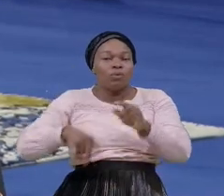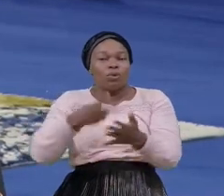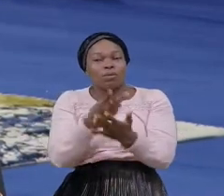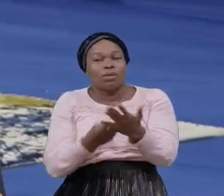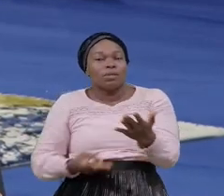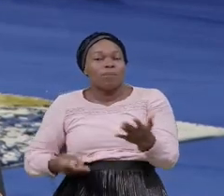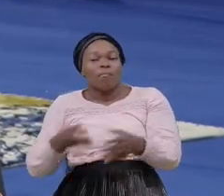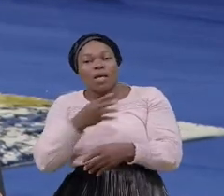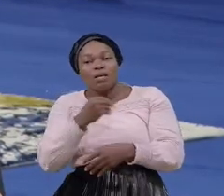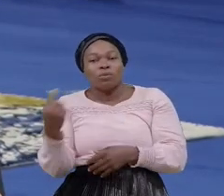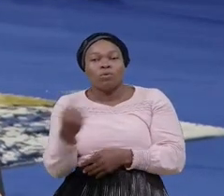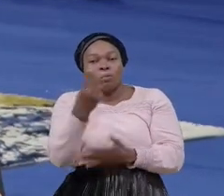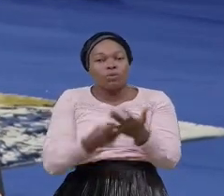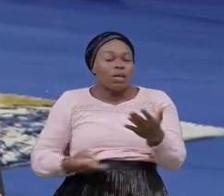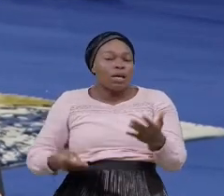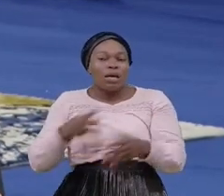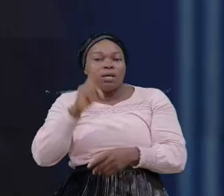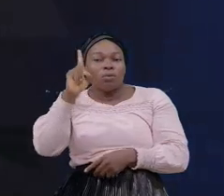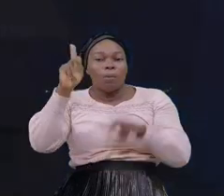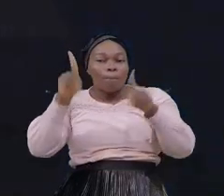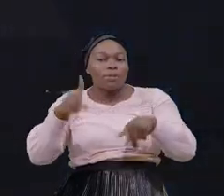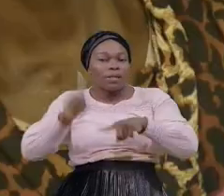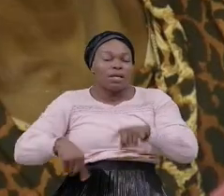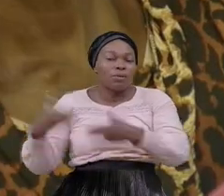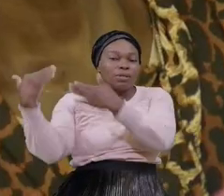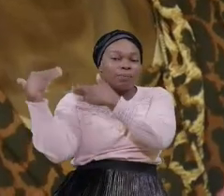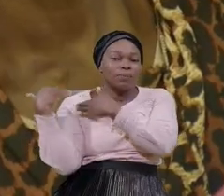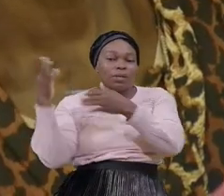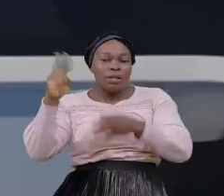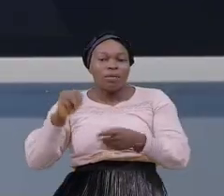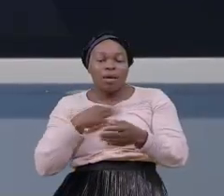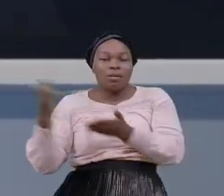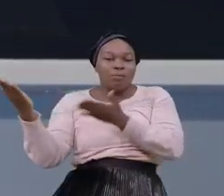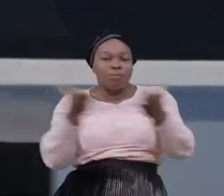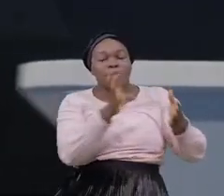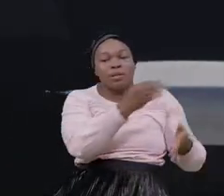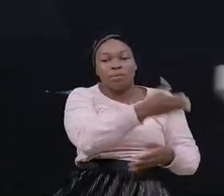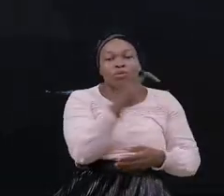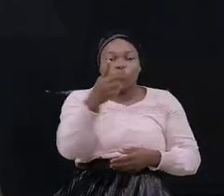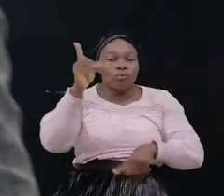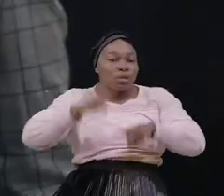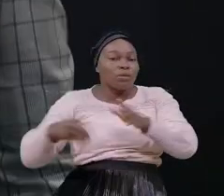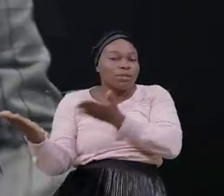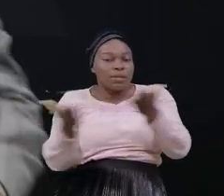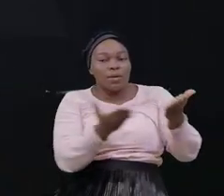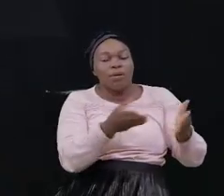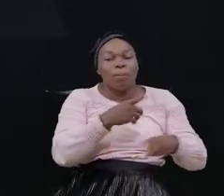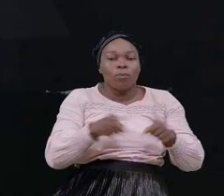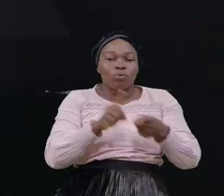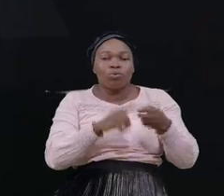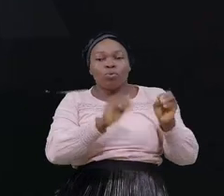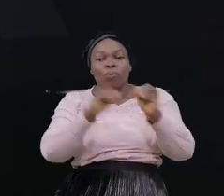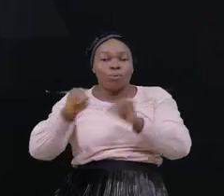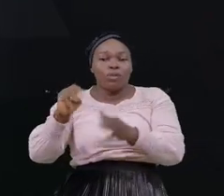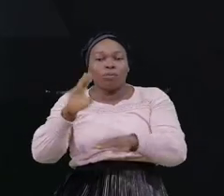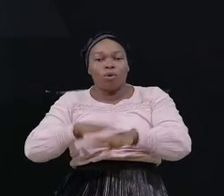courber. Une seule personne ne pouvait aider, deux personnes ne pouvaient pas aider. Donc, il faut le mettre